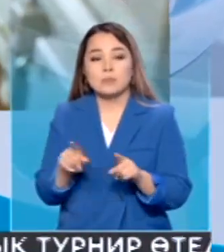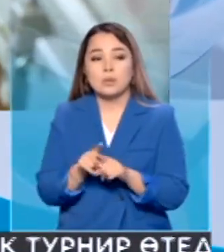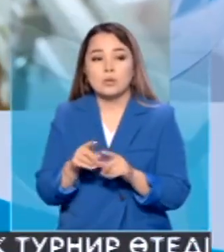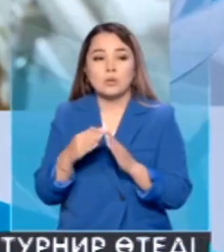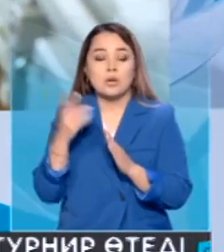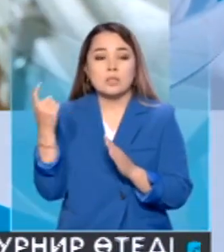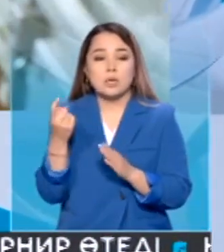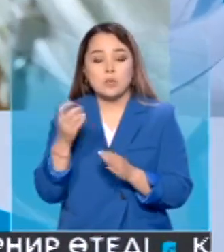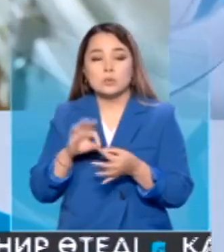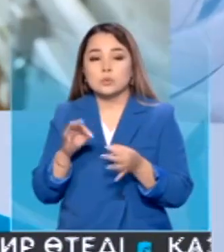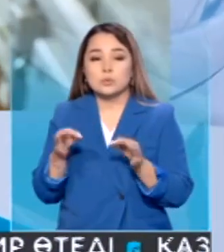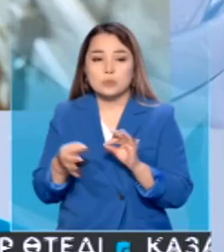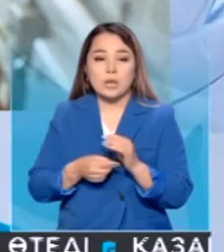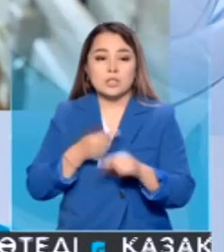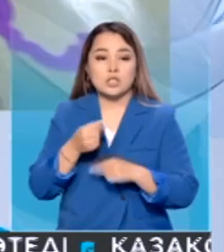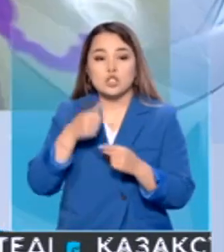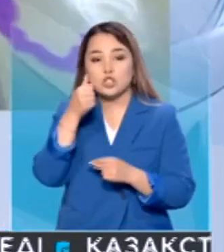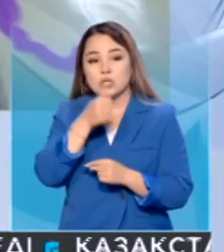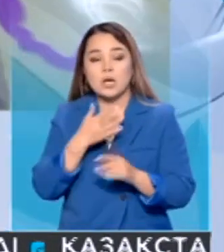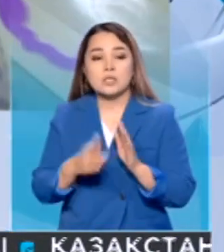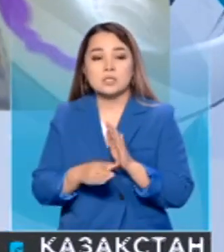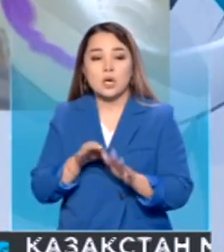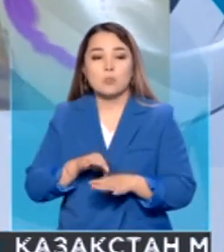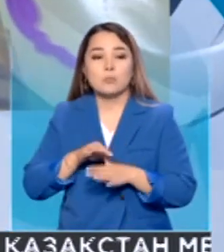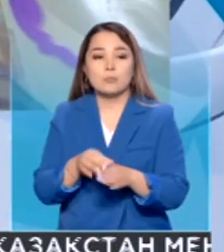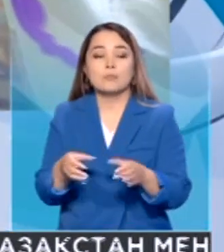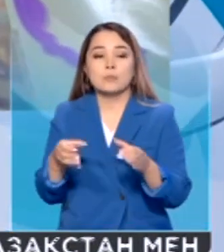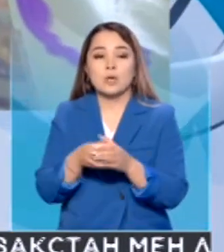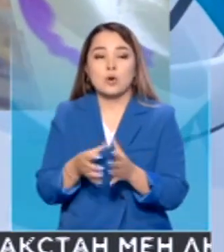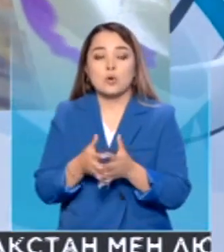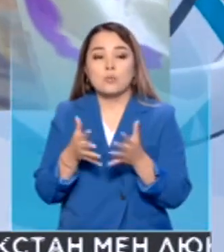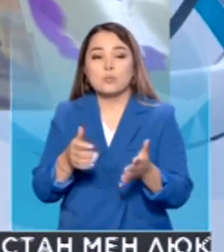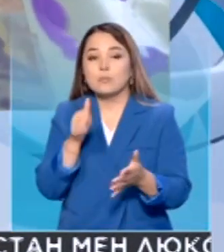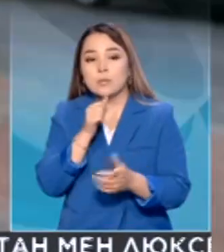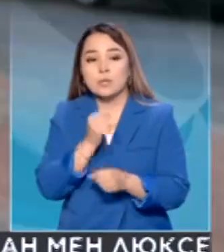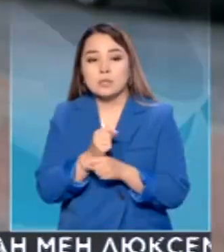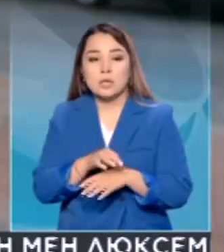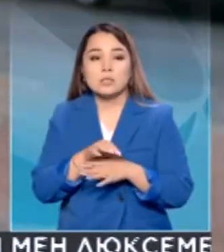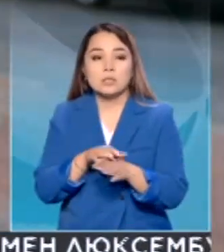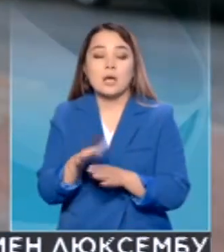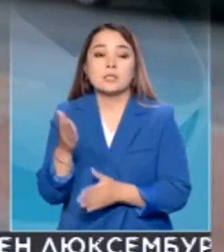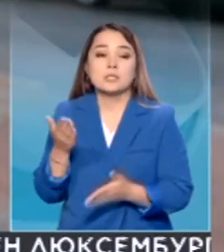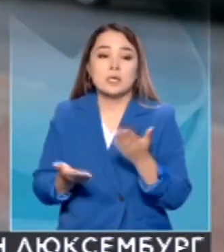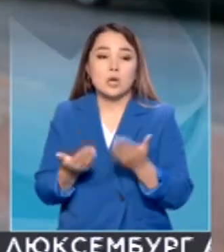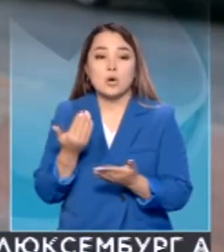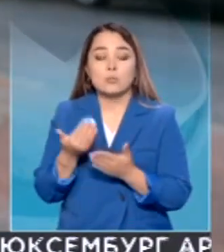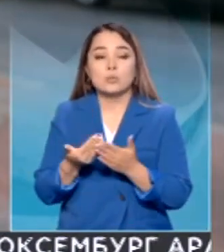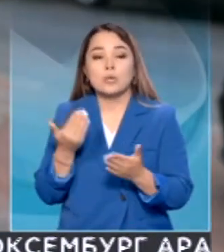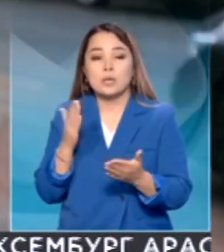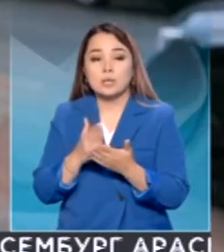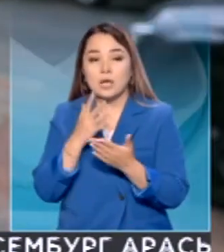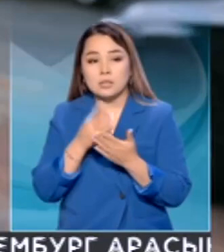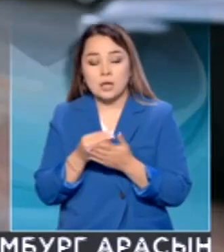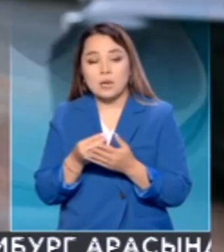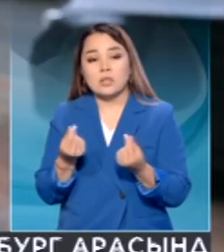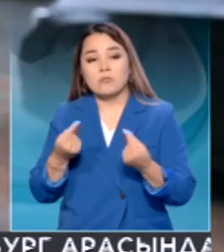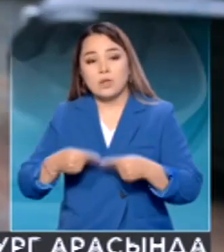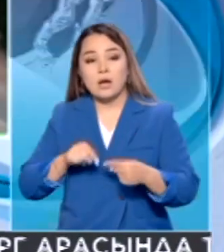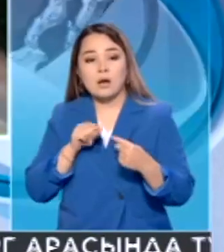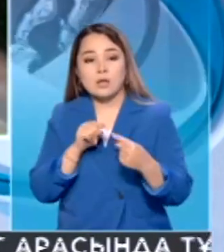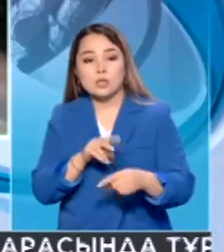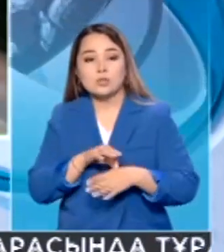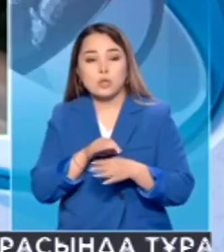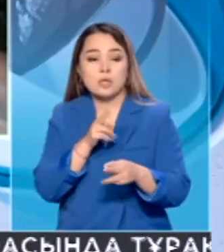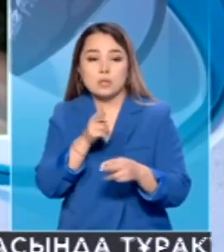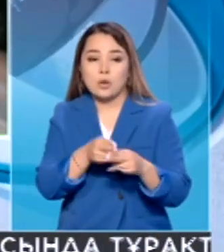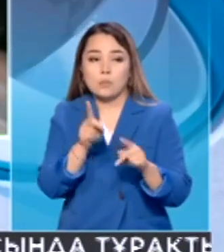оңай емес. Келер жылы өтетін жалпы сайлау билік партиясы үшін үлкен сынақ болғалы тұр. Егер оған дейін консерваторлар инфляцияға қарсы әрекет